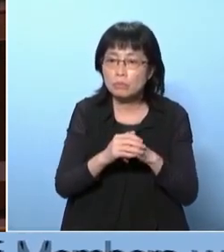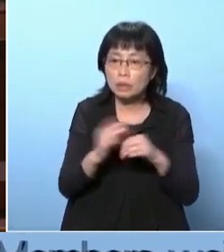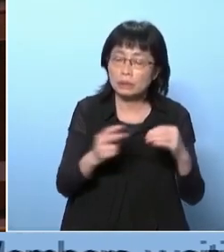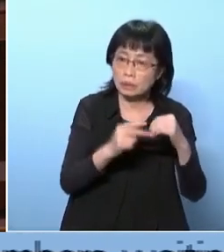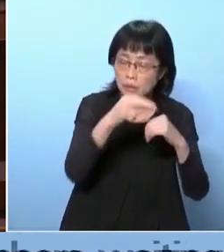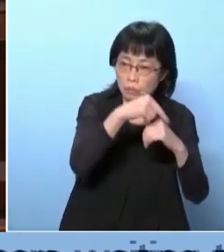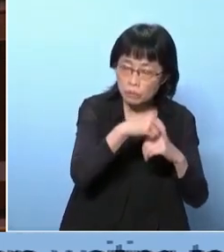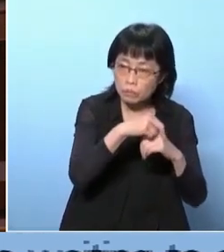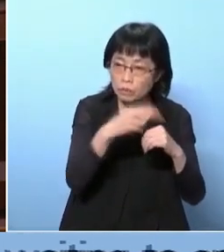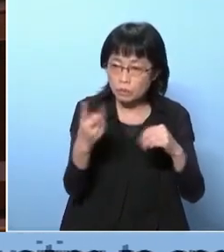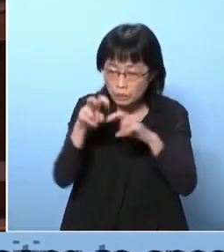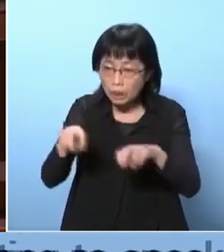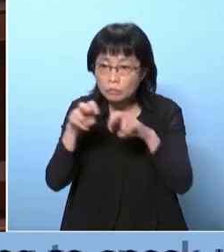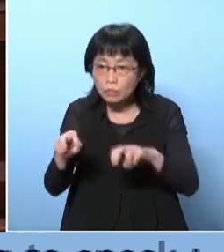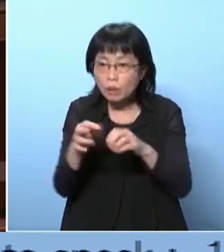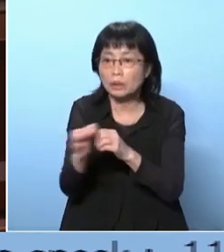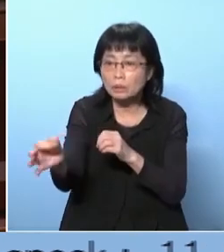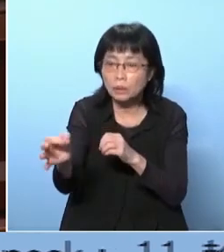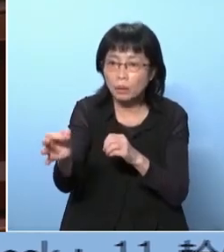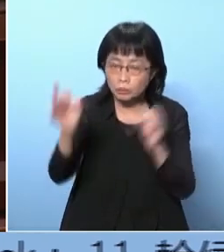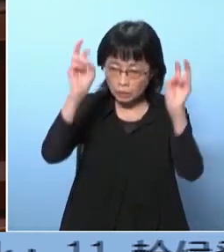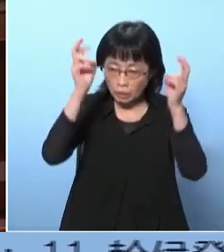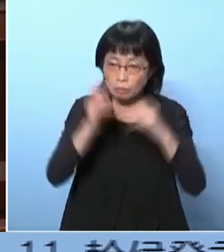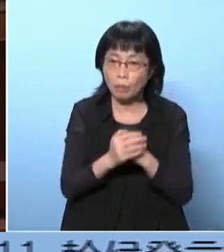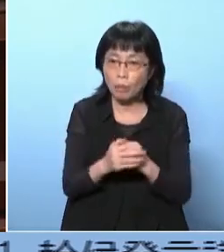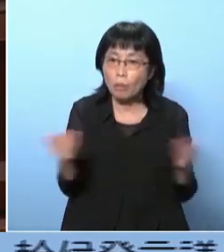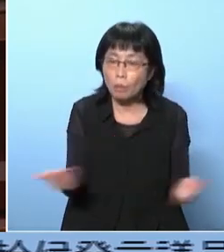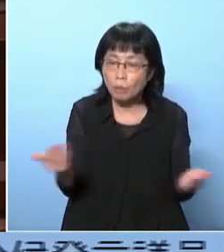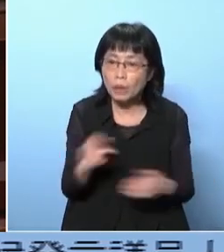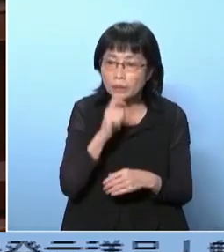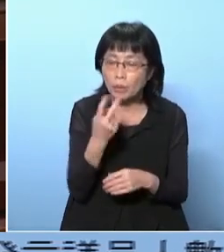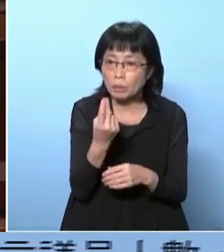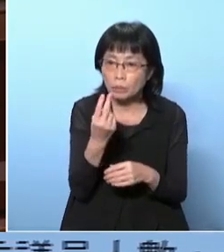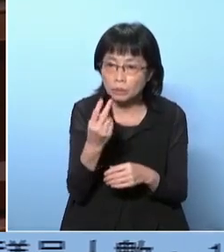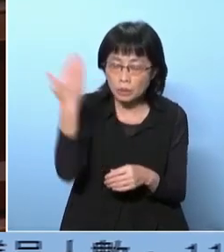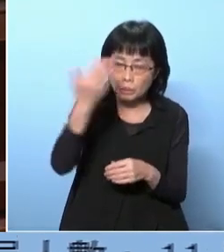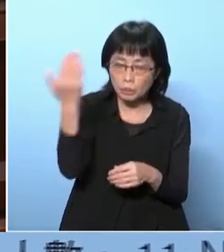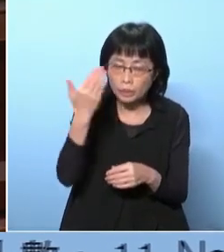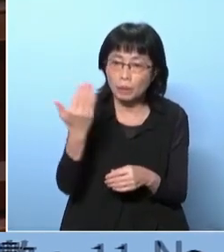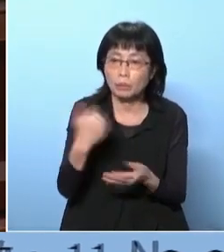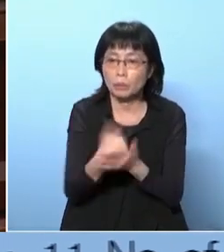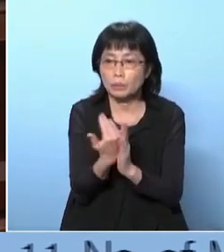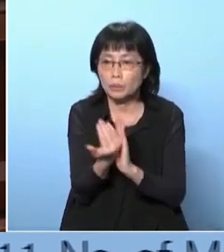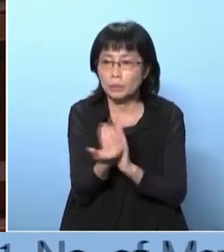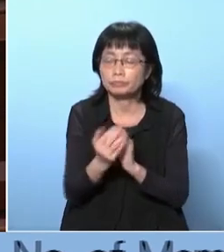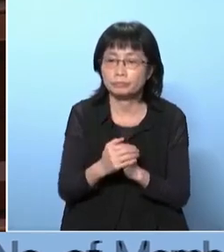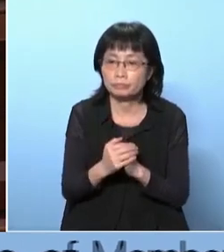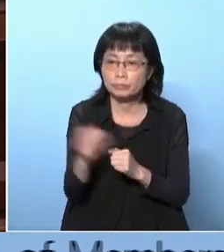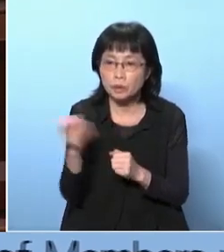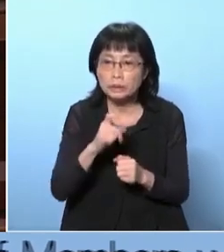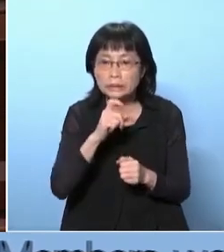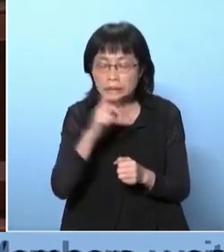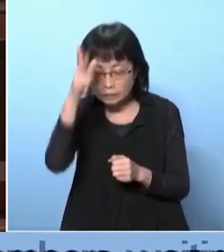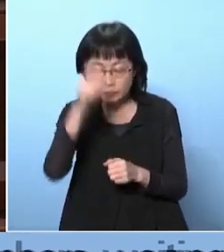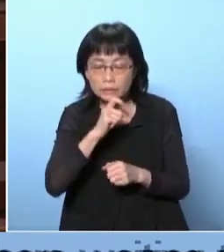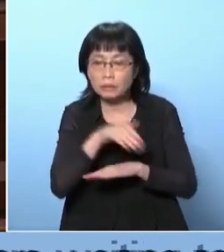遠足和探索離島等主題推廣綠色旅遊產品。漁護署亦設立了多條陸路和海